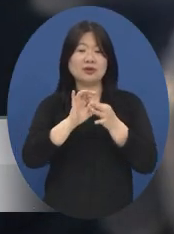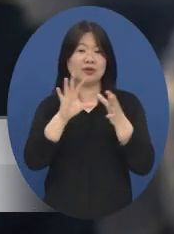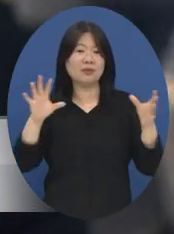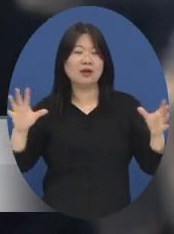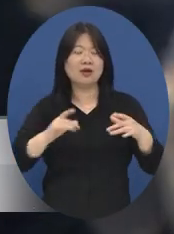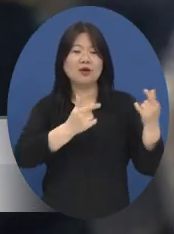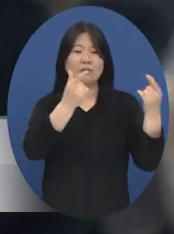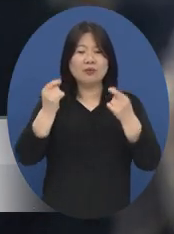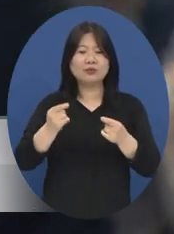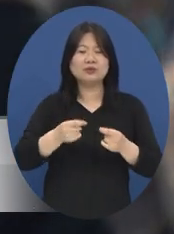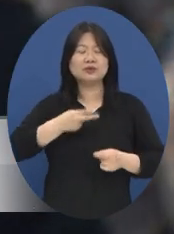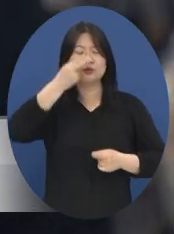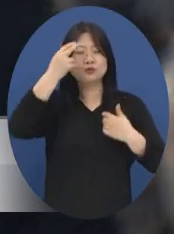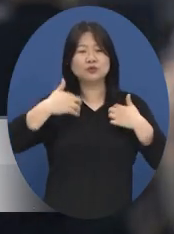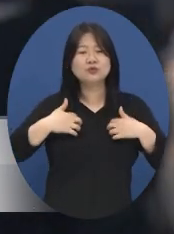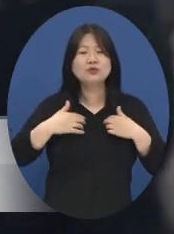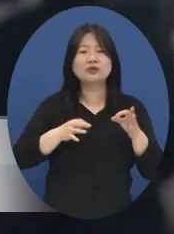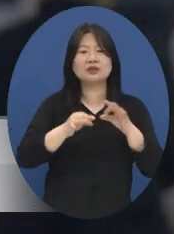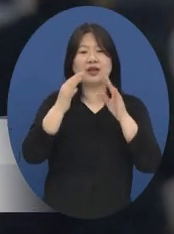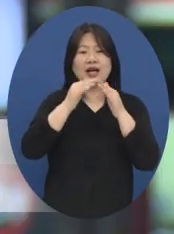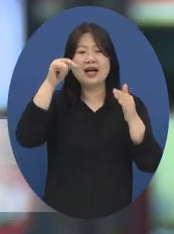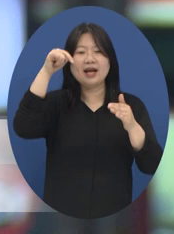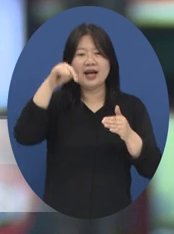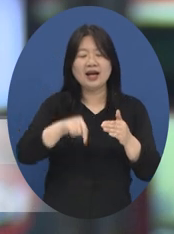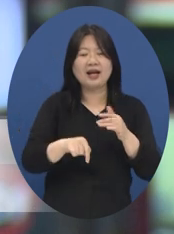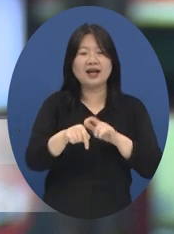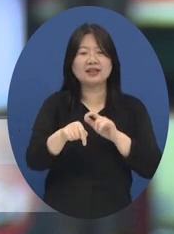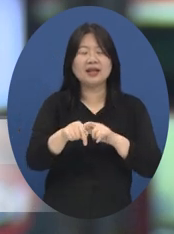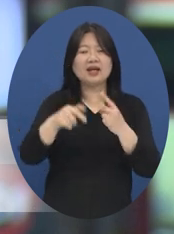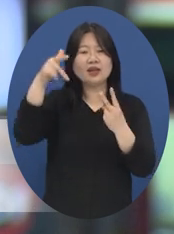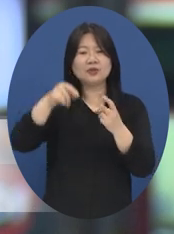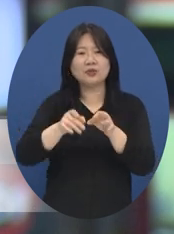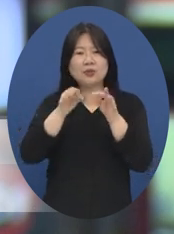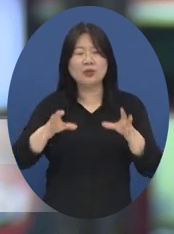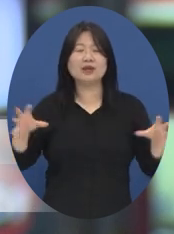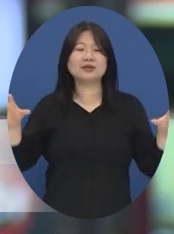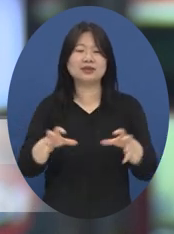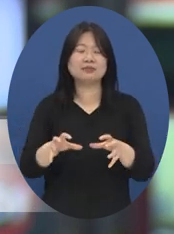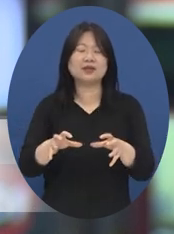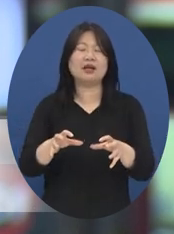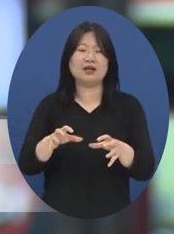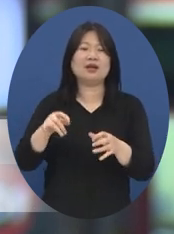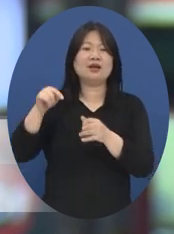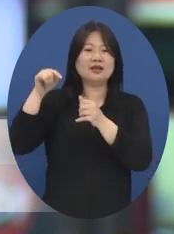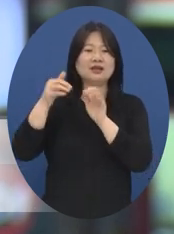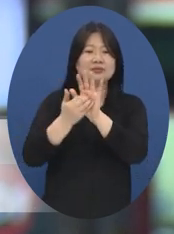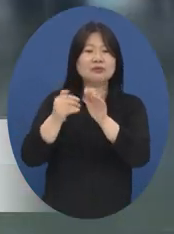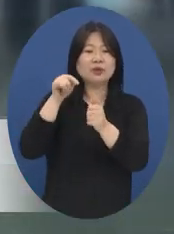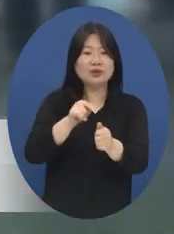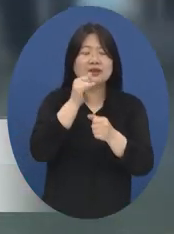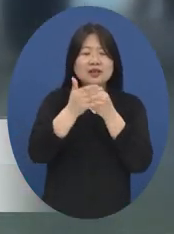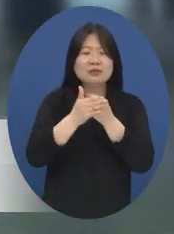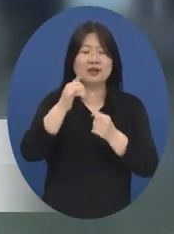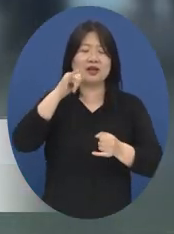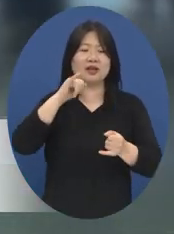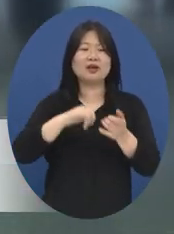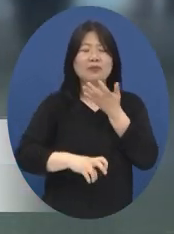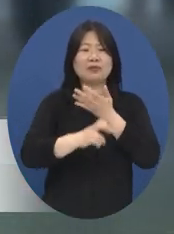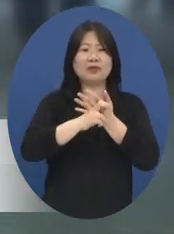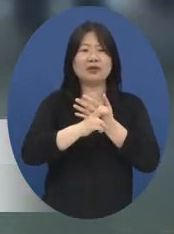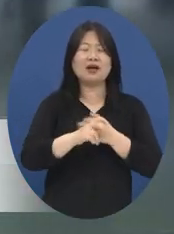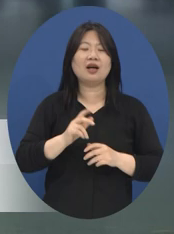모든 유흥주점 등에 대해 2주간 집합금지 명령이 내려짐에 따라 이를 위반할 경우 사업주와 이용자